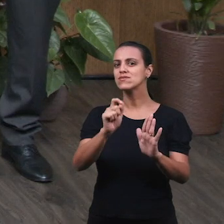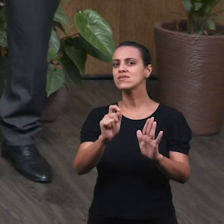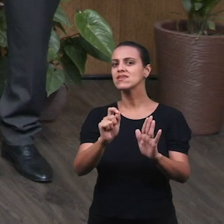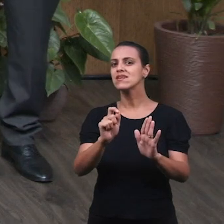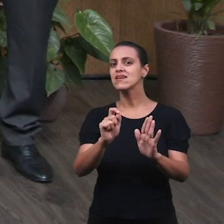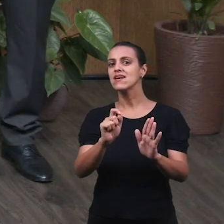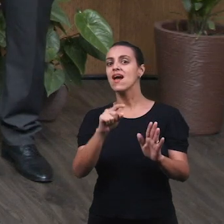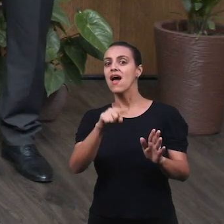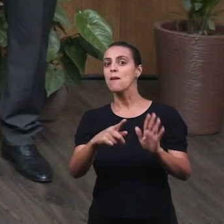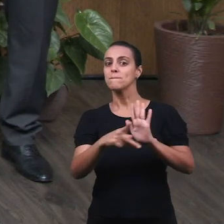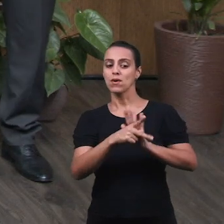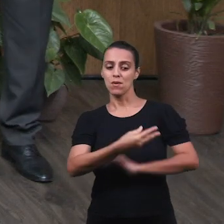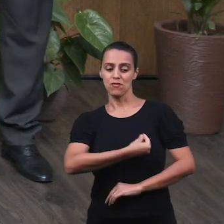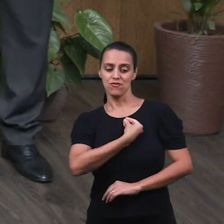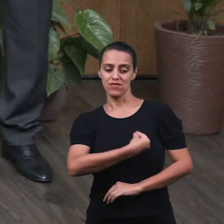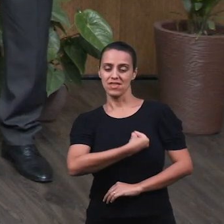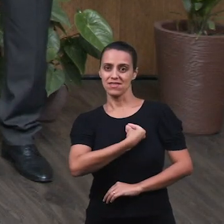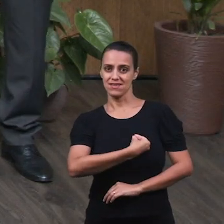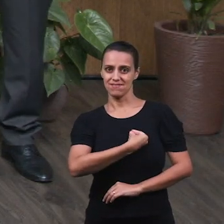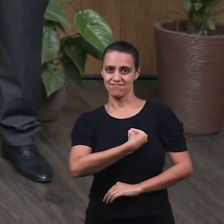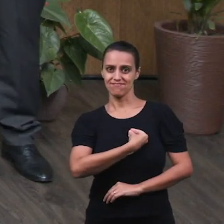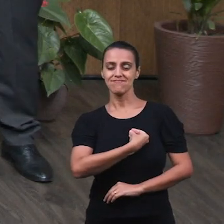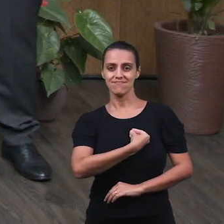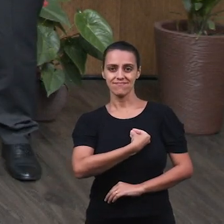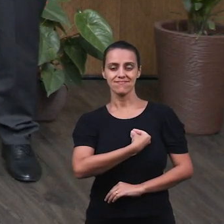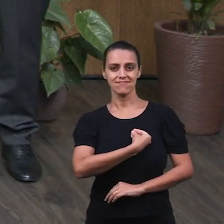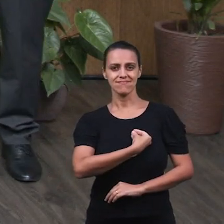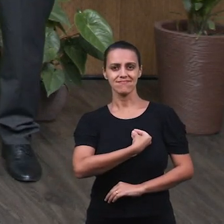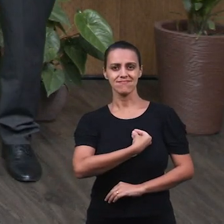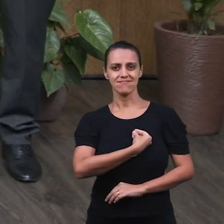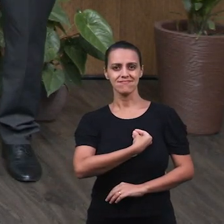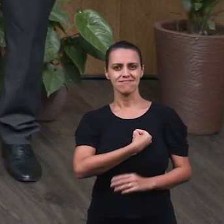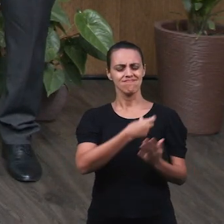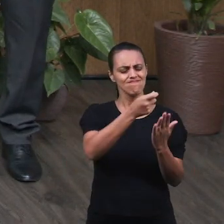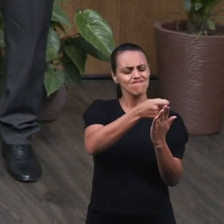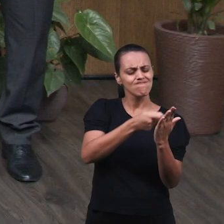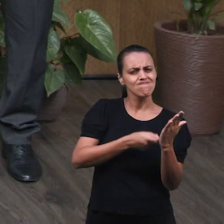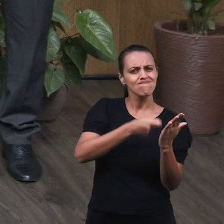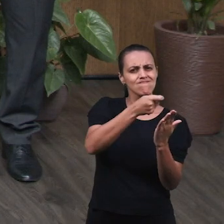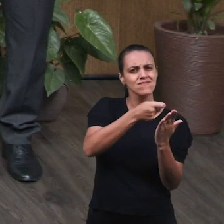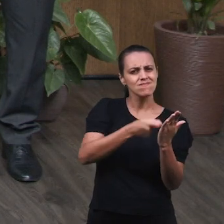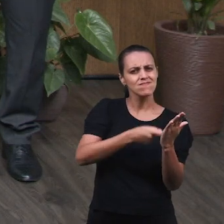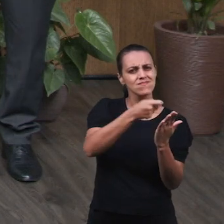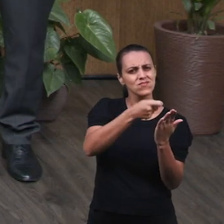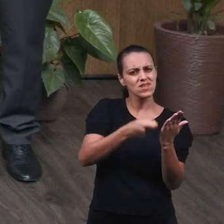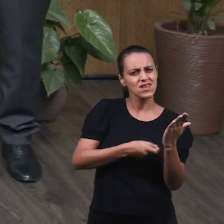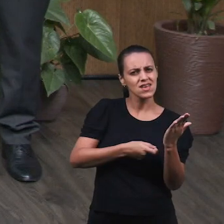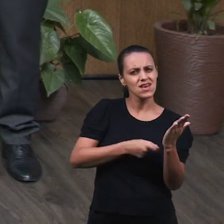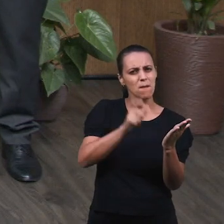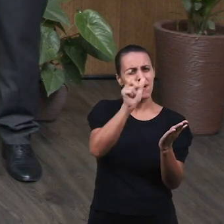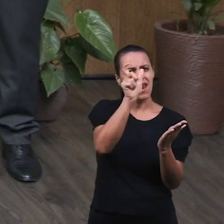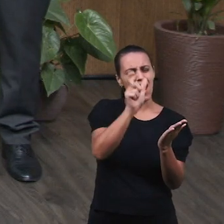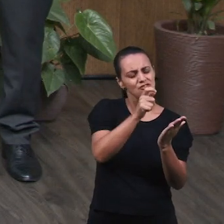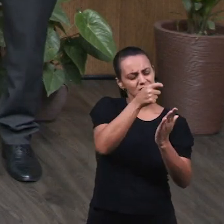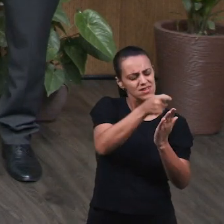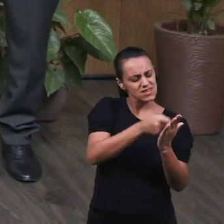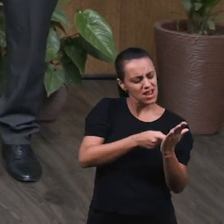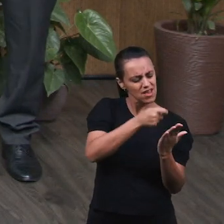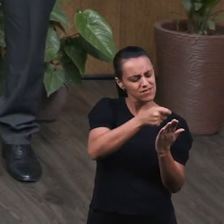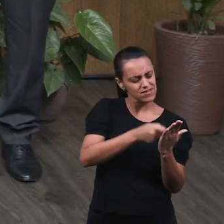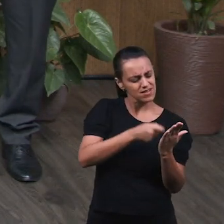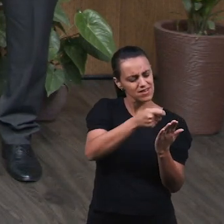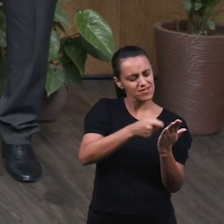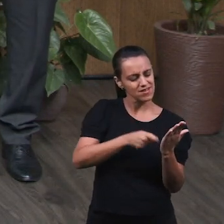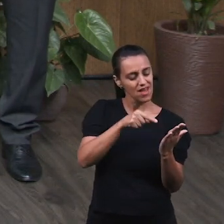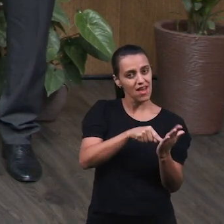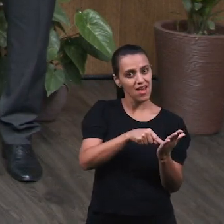la parole vivante est celle qui a été inspirée pour être écrite. En elle,